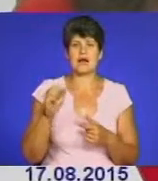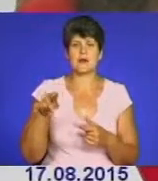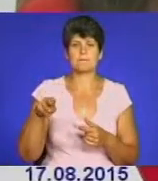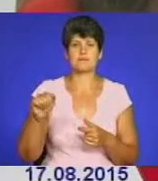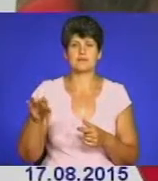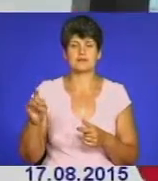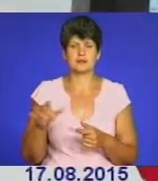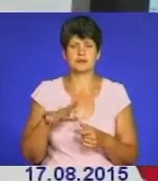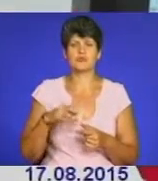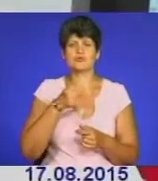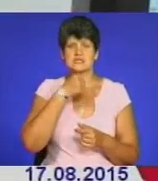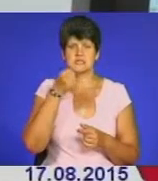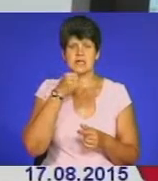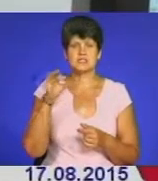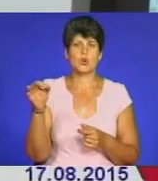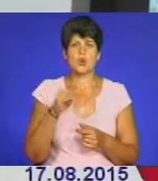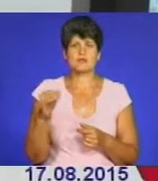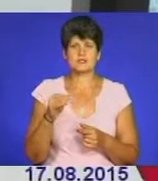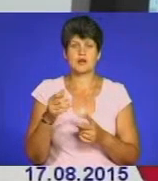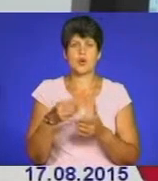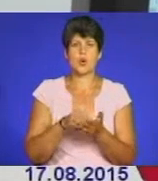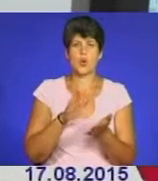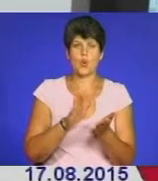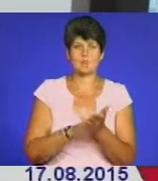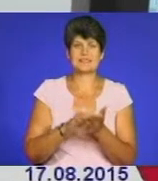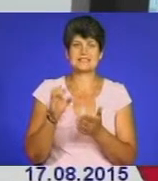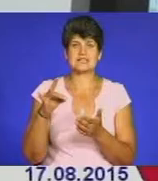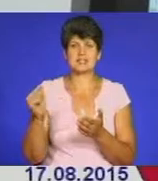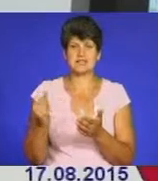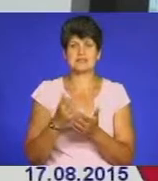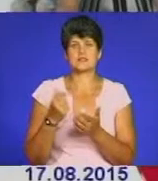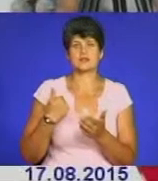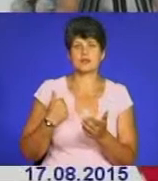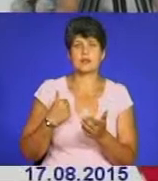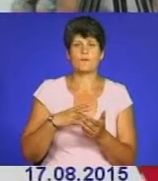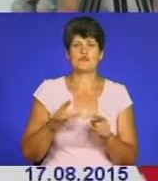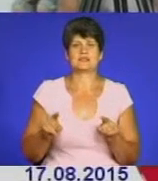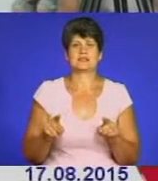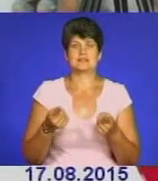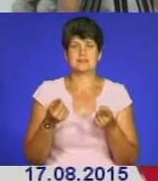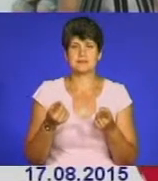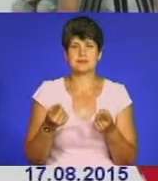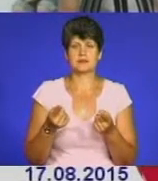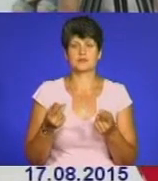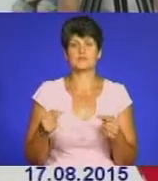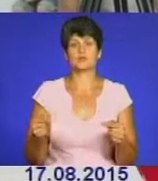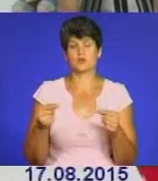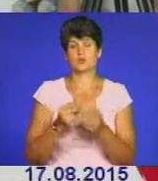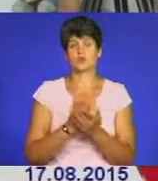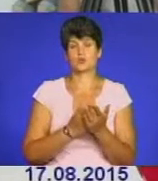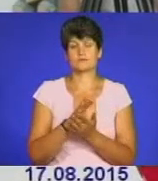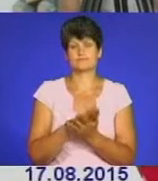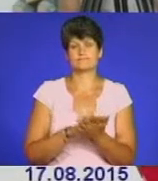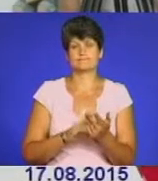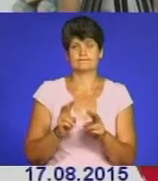свою позицію обласний військовий комісар стосовно нещодавнього випадку хабарництва у лавах Збройних сил України на Тернопільщині. Призваний